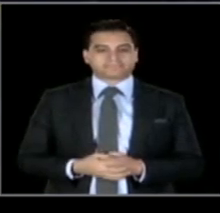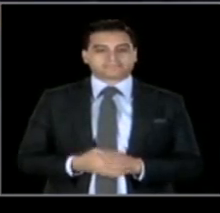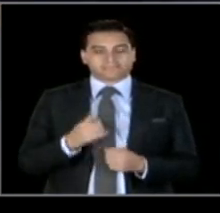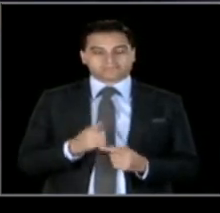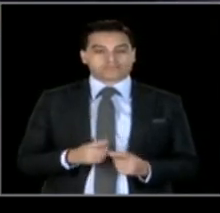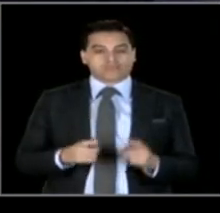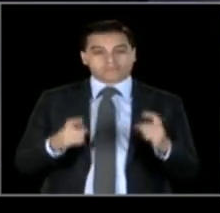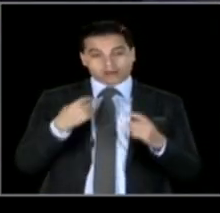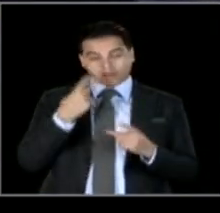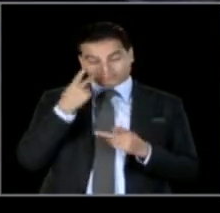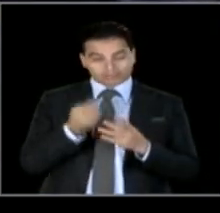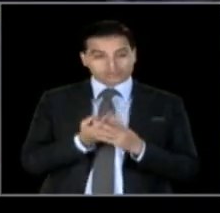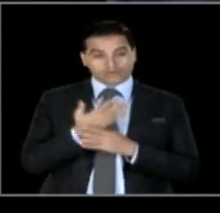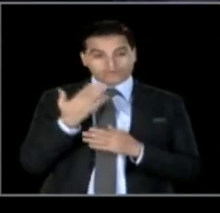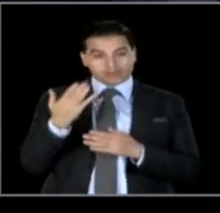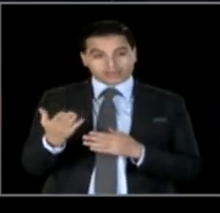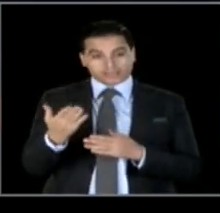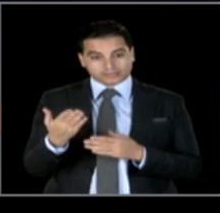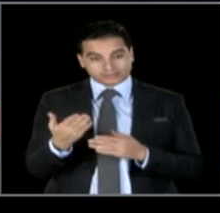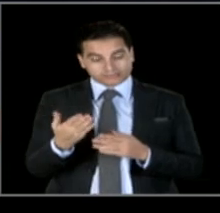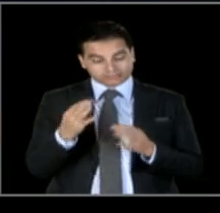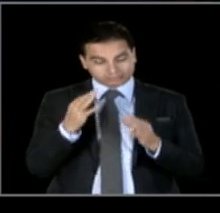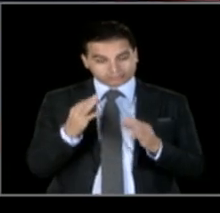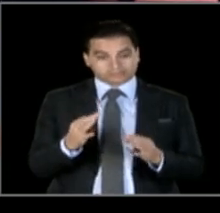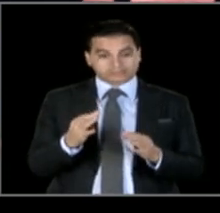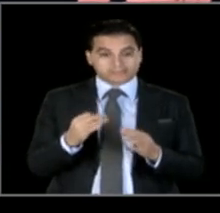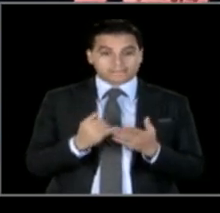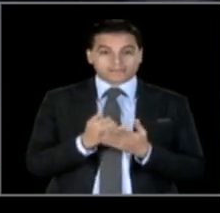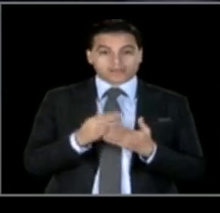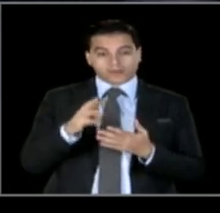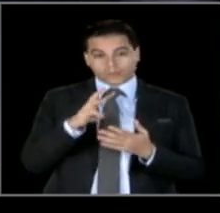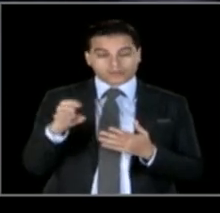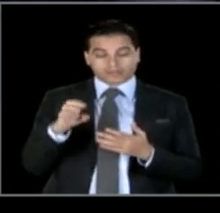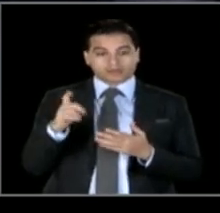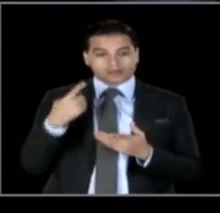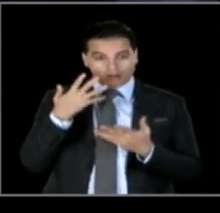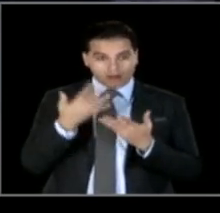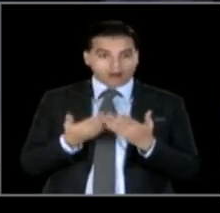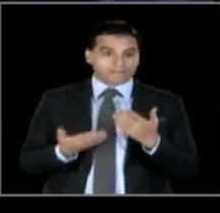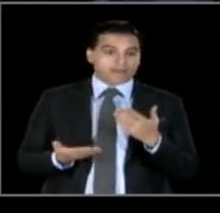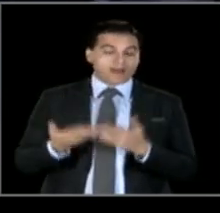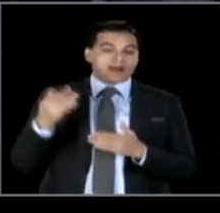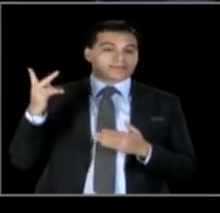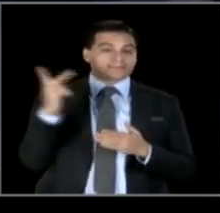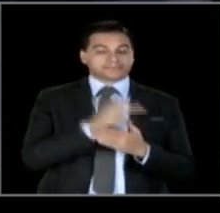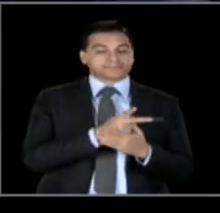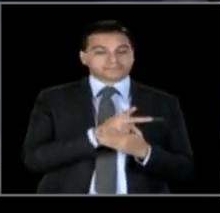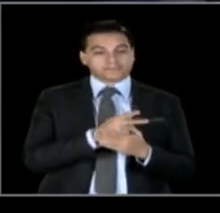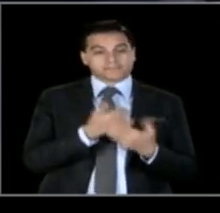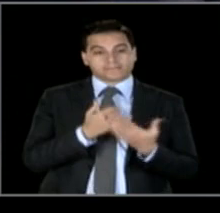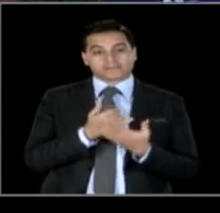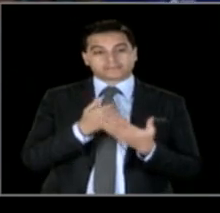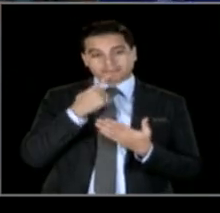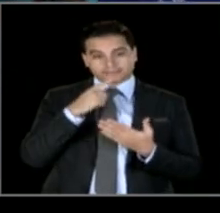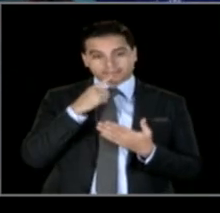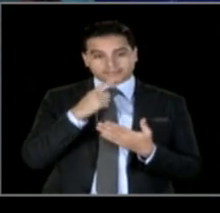مباراة هعتبرها مفاجأة من العيار التقيل. مدرسة وي في التصفيات جابوا سكور أعلى من مدرسة